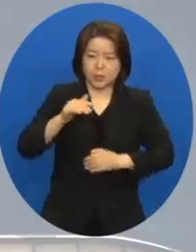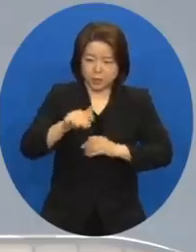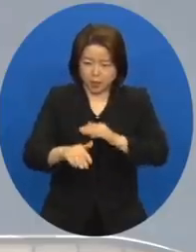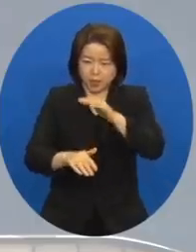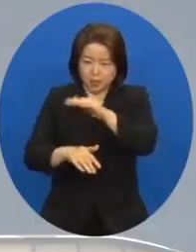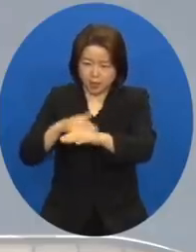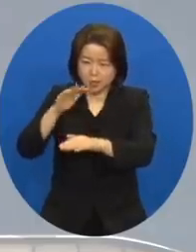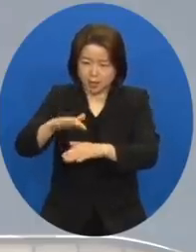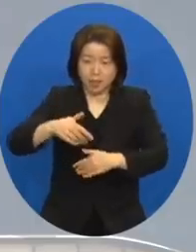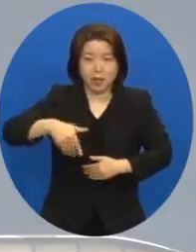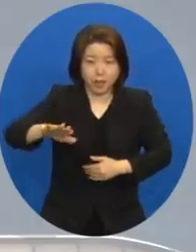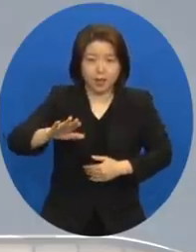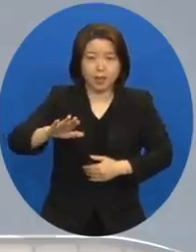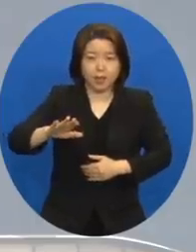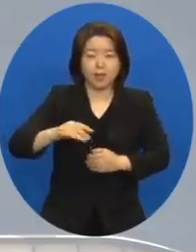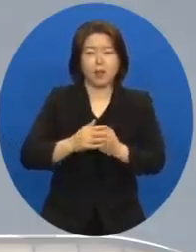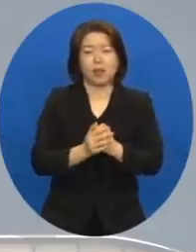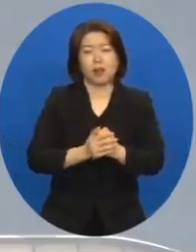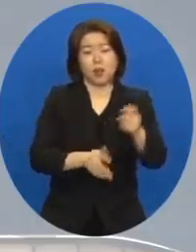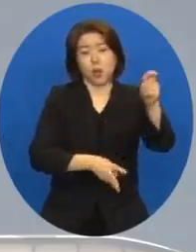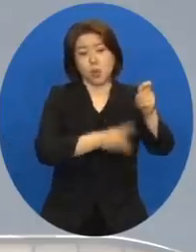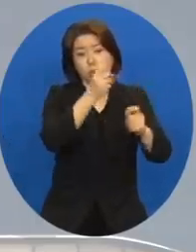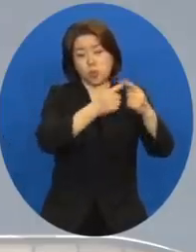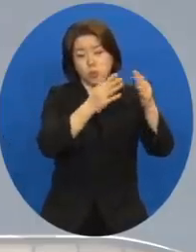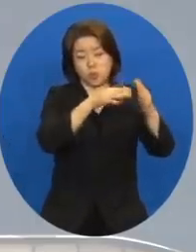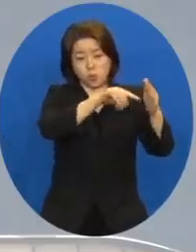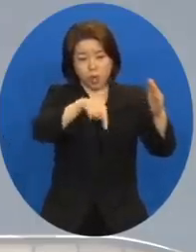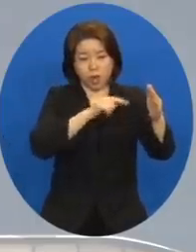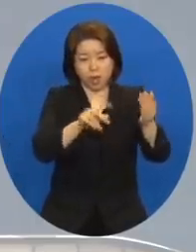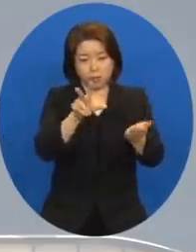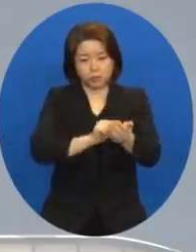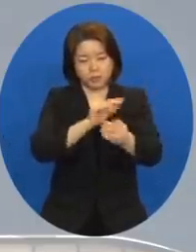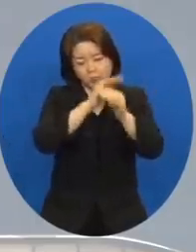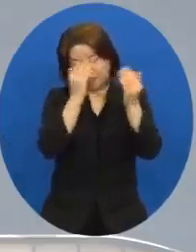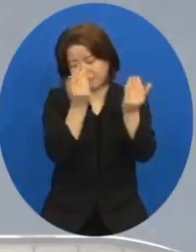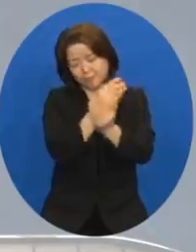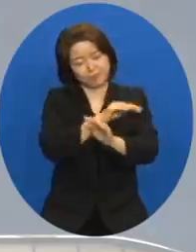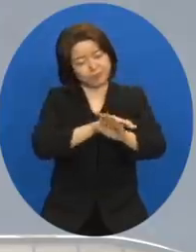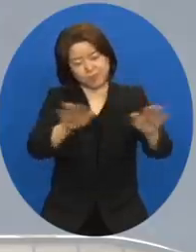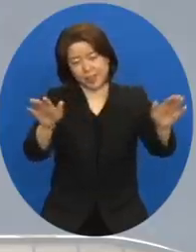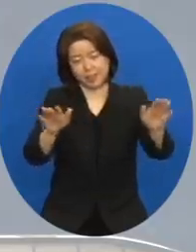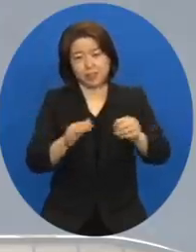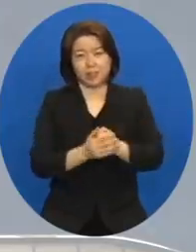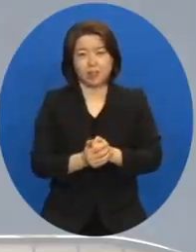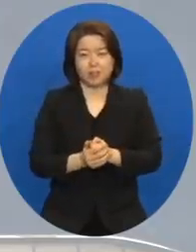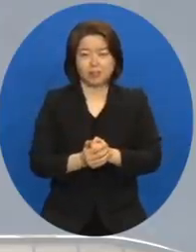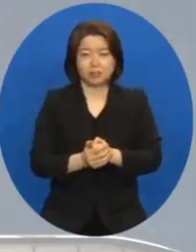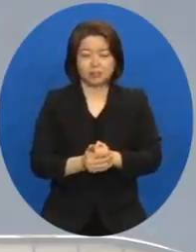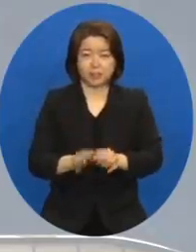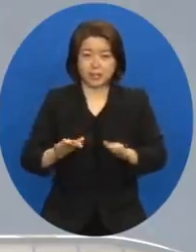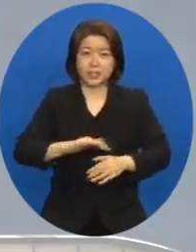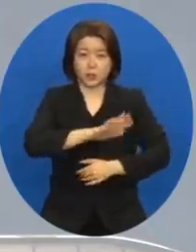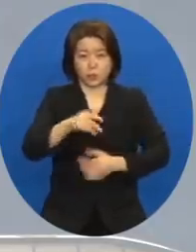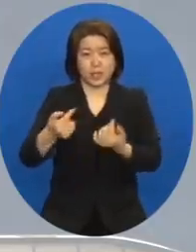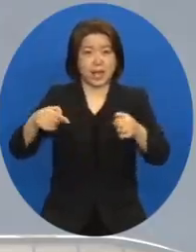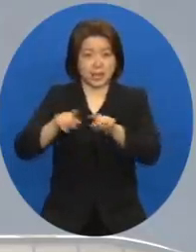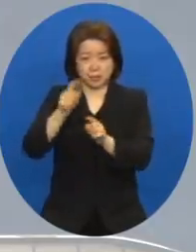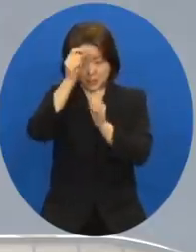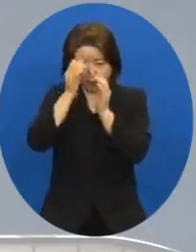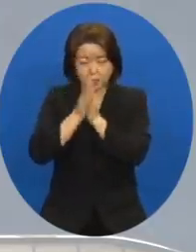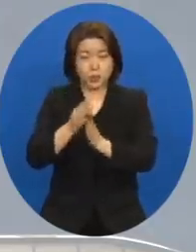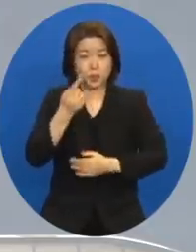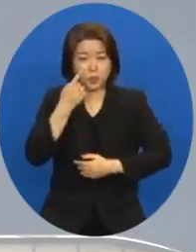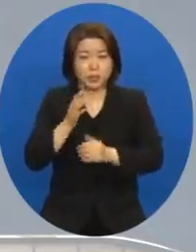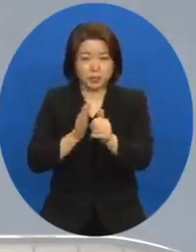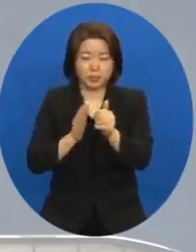2 고린도 교회 아니에요 문제가 다 해결이 되실 거에요 이제 우리 같이 기도합시다 여러분